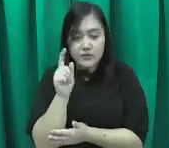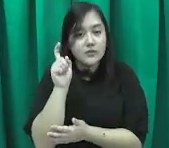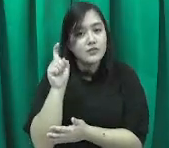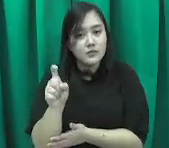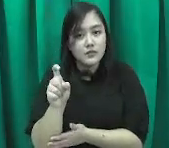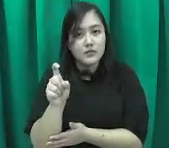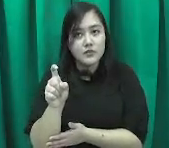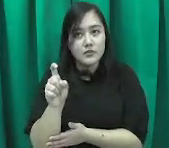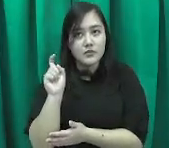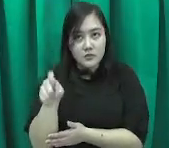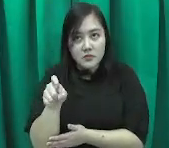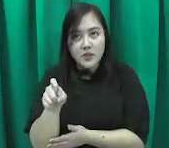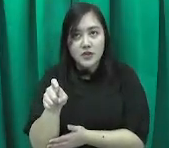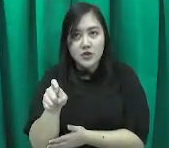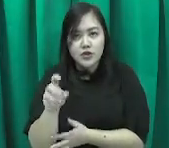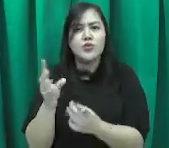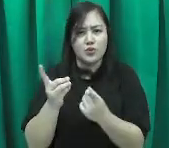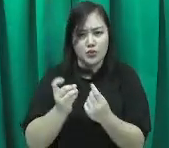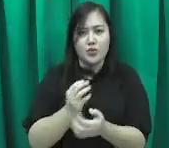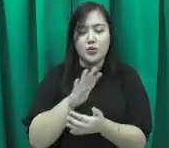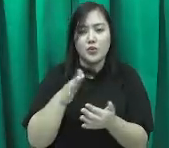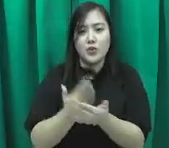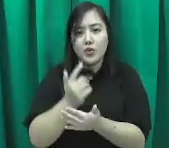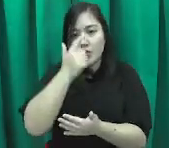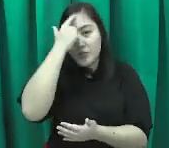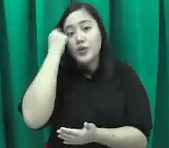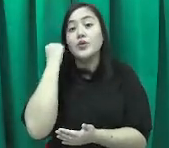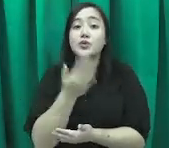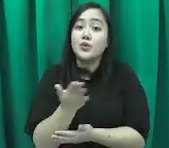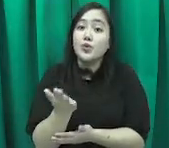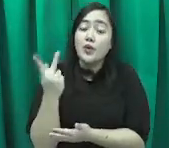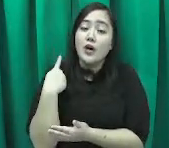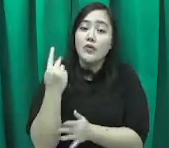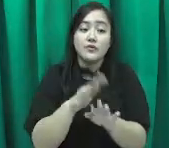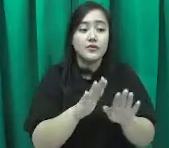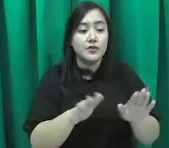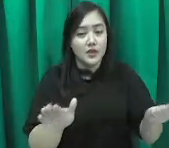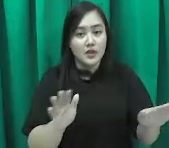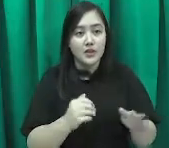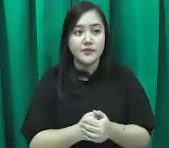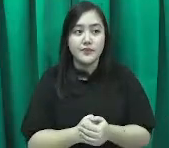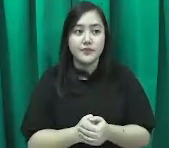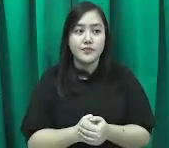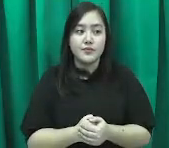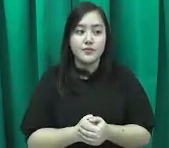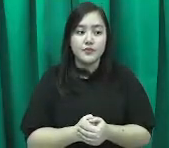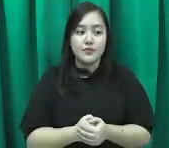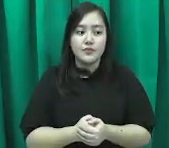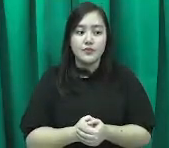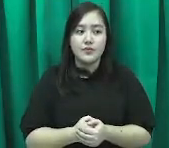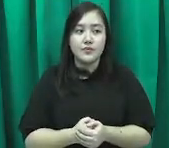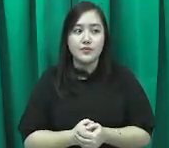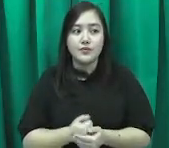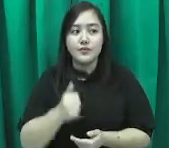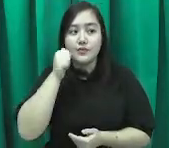lahat. Kasi may anak ka. May tumitingin sa'yo Okay, late ka, but... you are always thinking